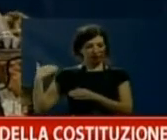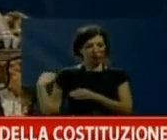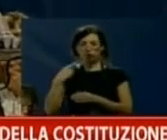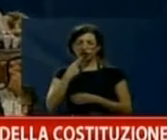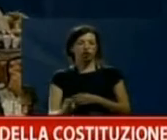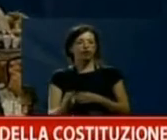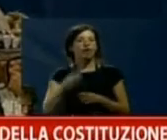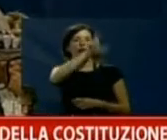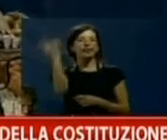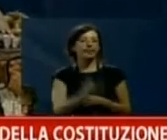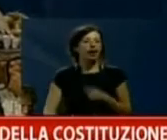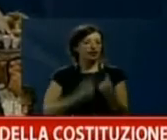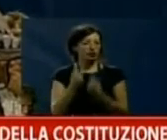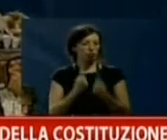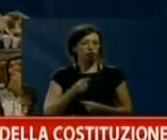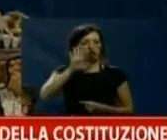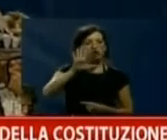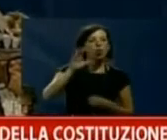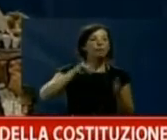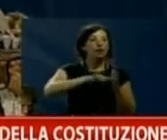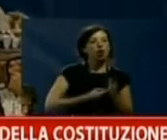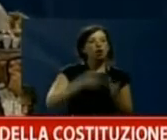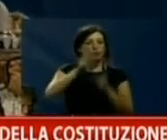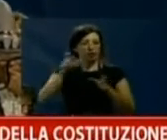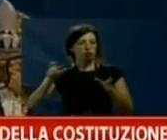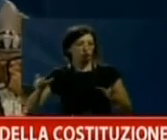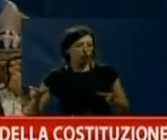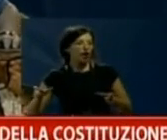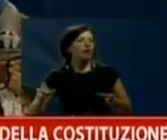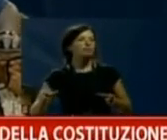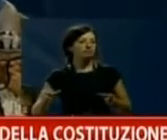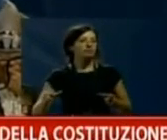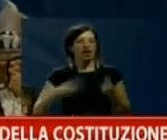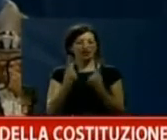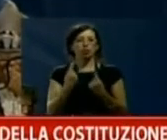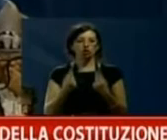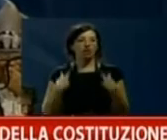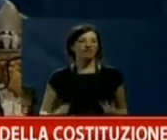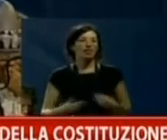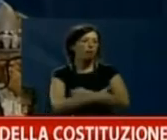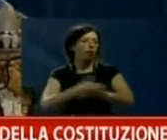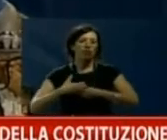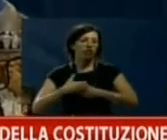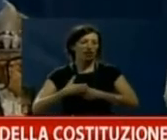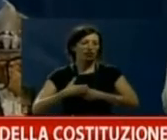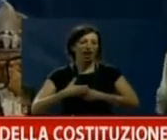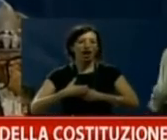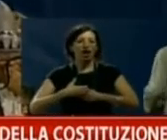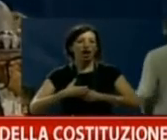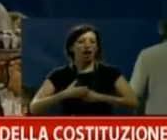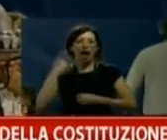5 milioni che vivono in povertà assoluta e 9 milioni che vivono in povertà relativa,